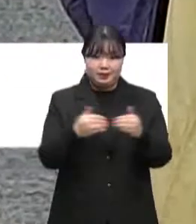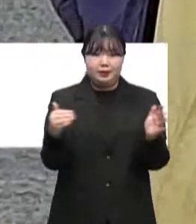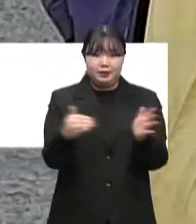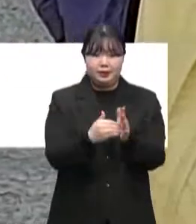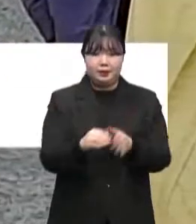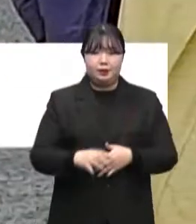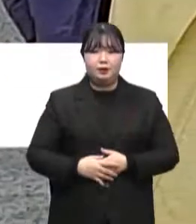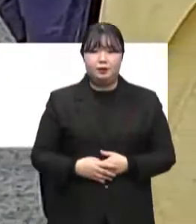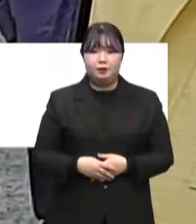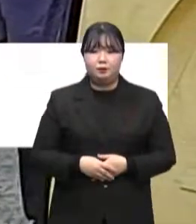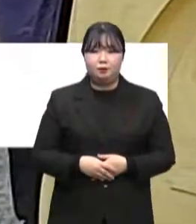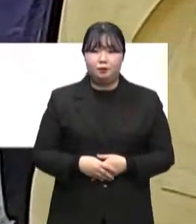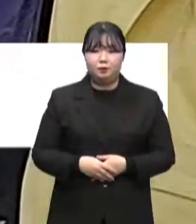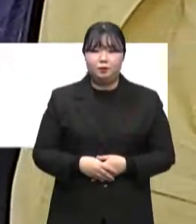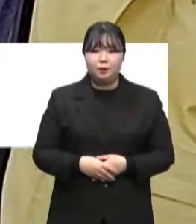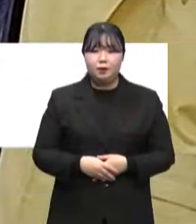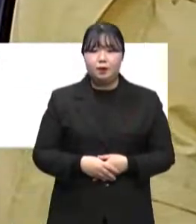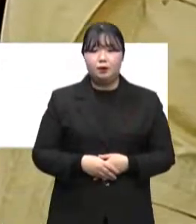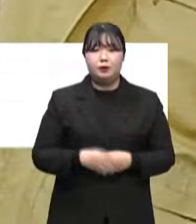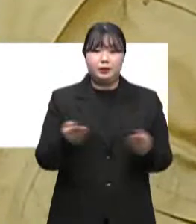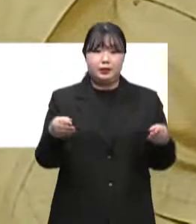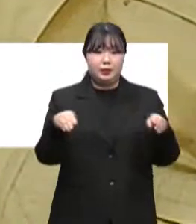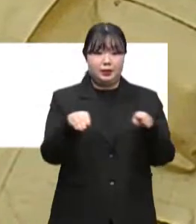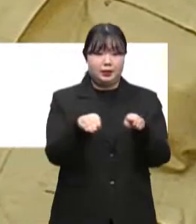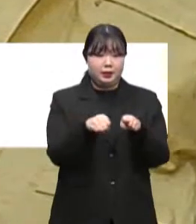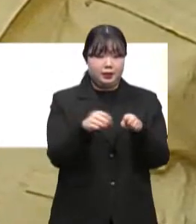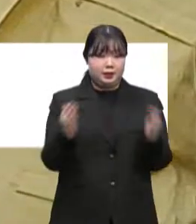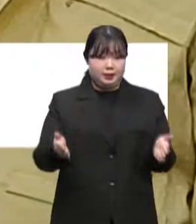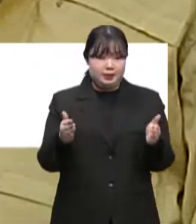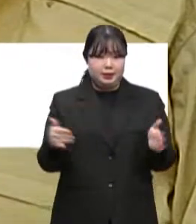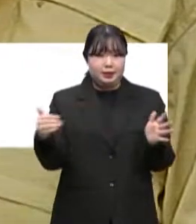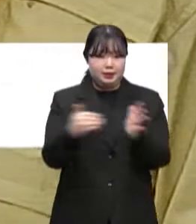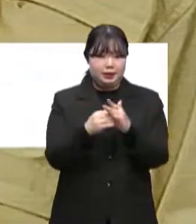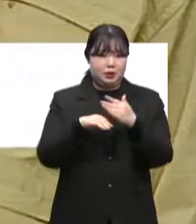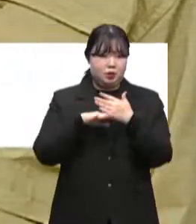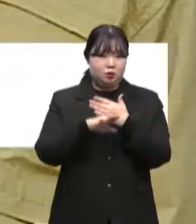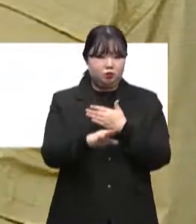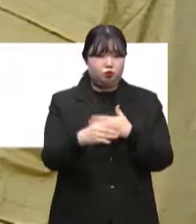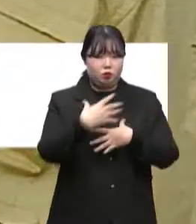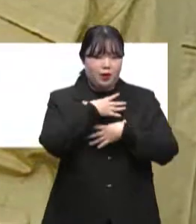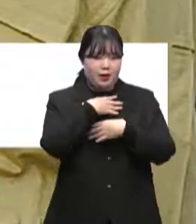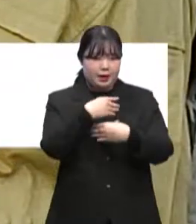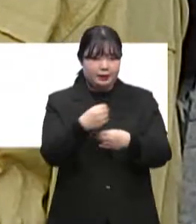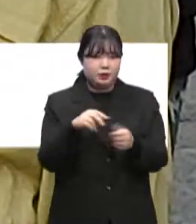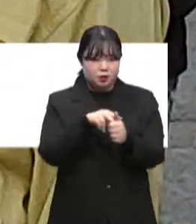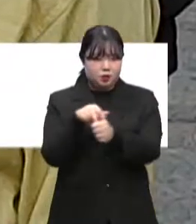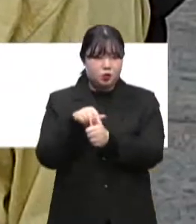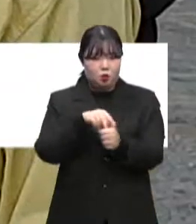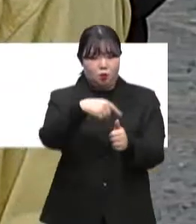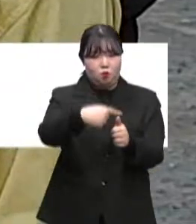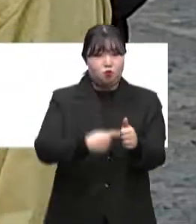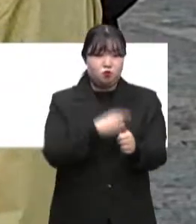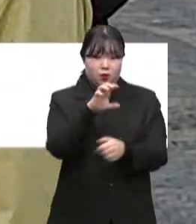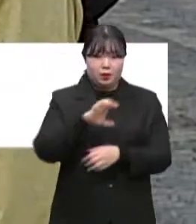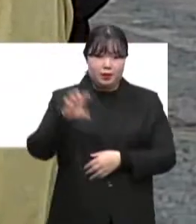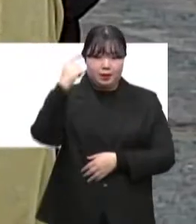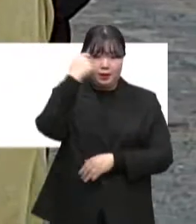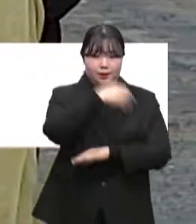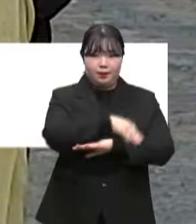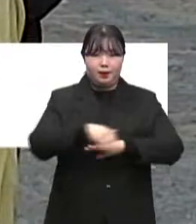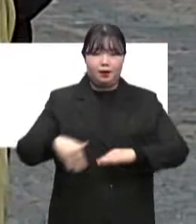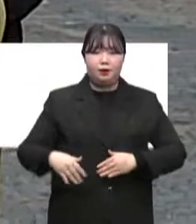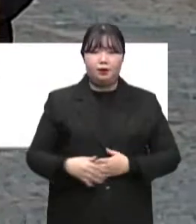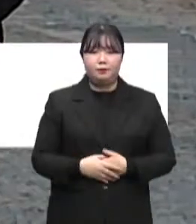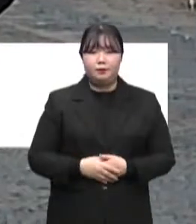결과는 국가안전 대 진단 기간 종료 후 생활 안전지도 의 시설물 안전 정보를 통해 공개될 예정입니다